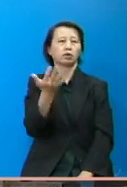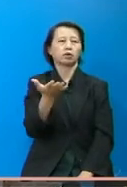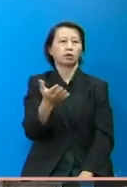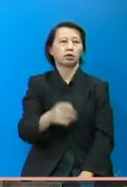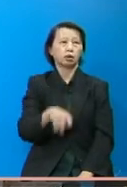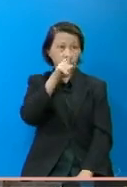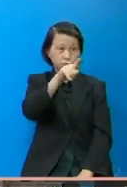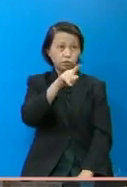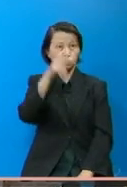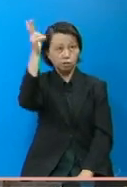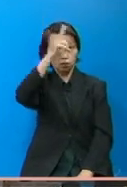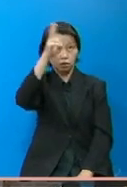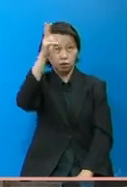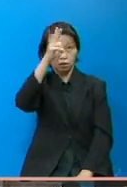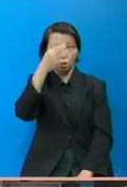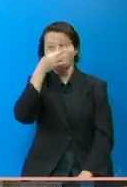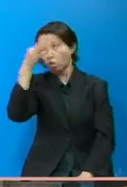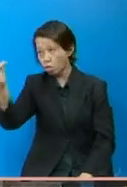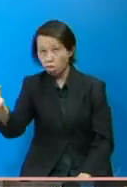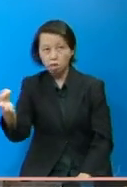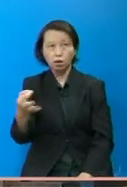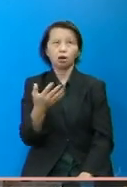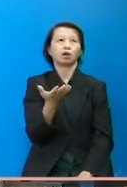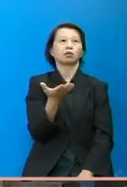Are you a government lapdog?